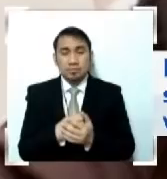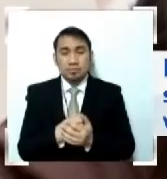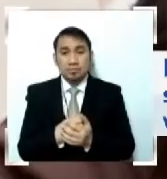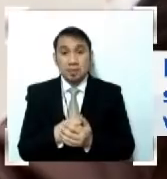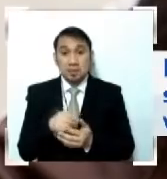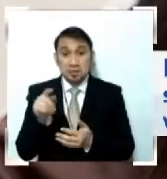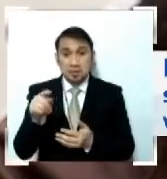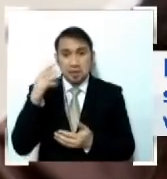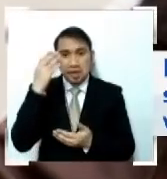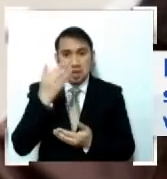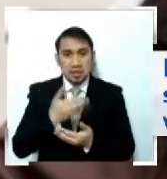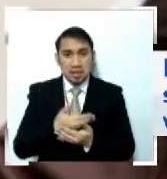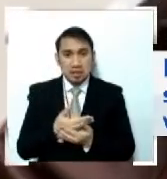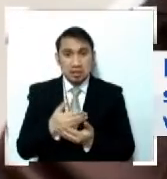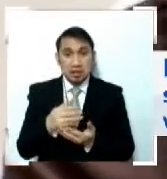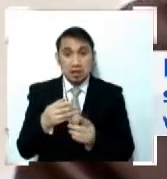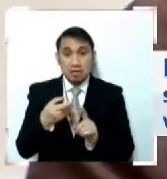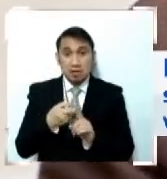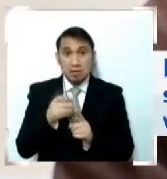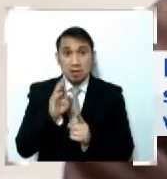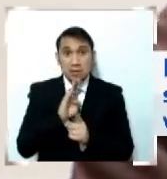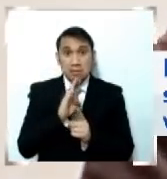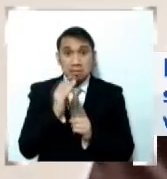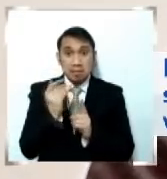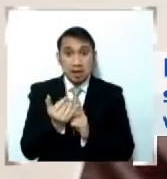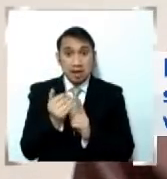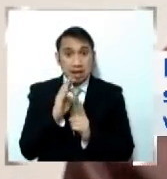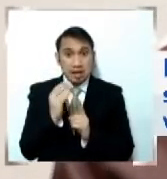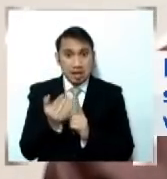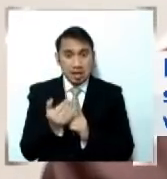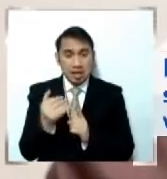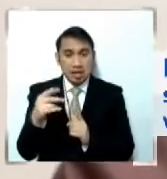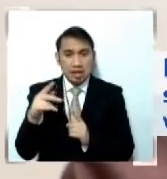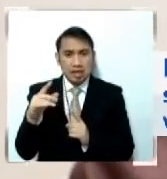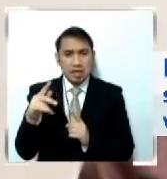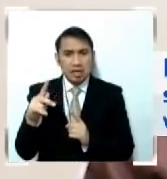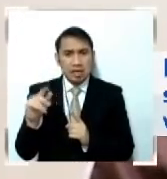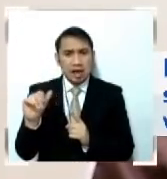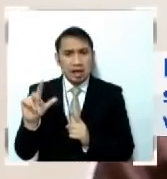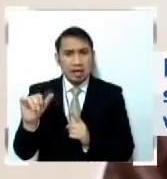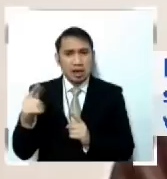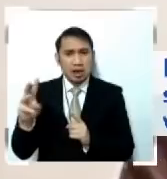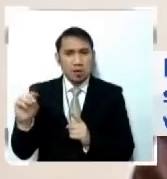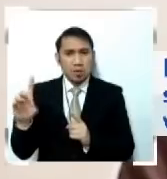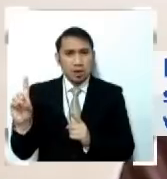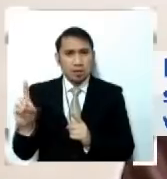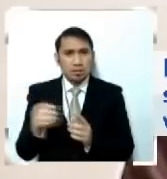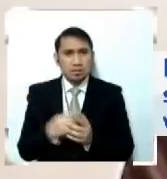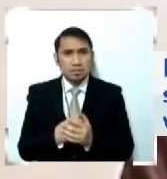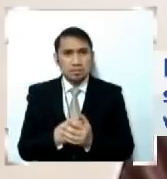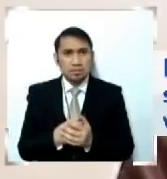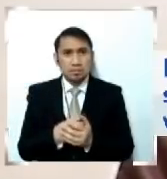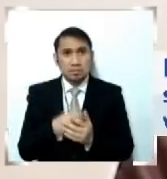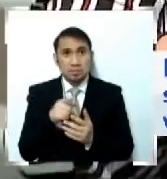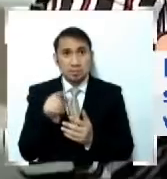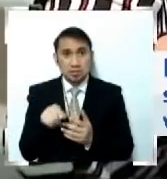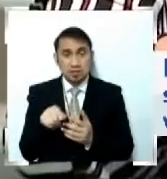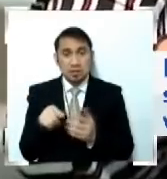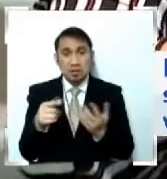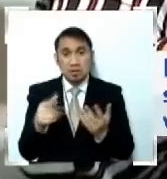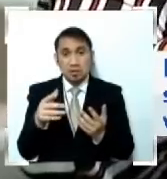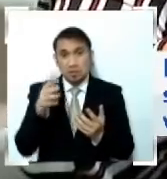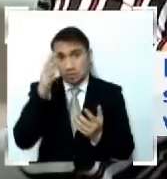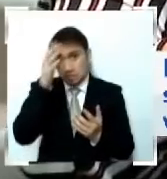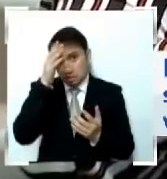sa Mandaluyong ang idinadawit sa bakuna slot for sale na si Kyle Bonifacio. Isinuko siya ng kanya mismong tatay. Nung